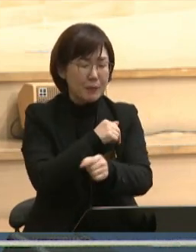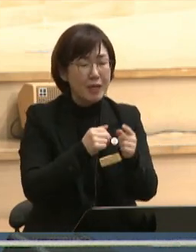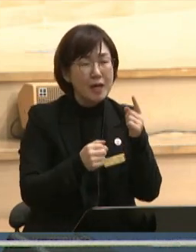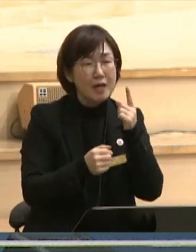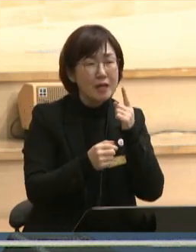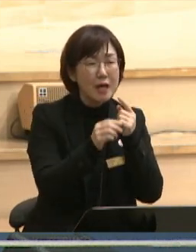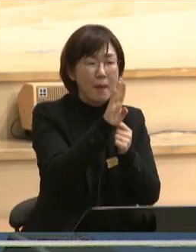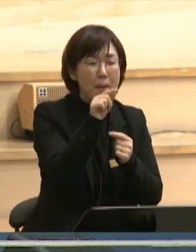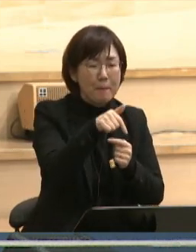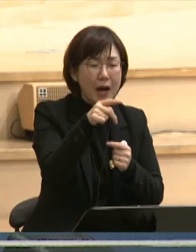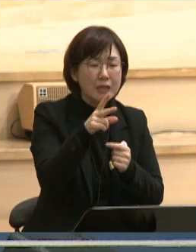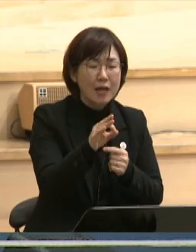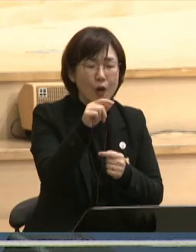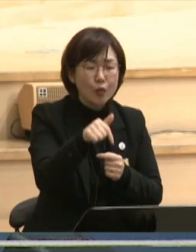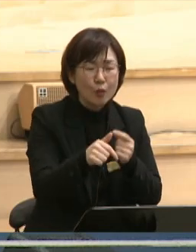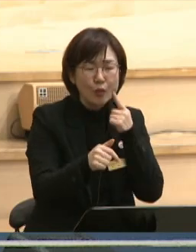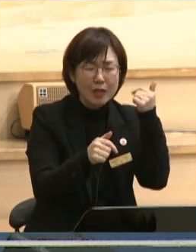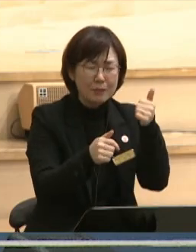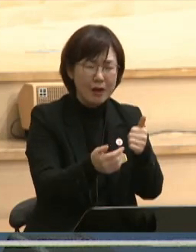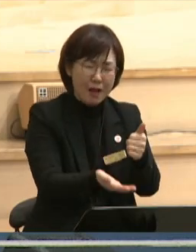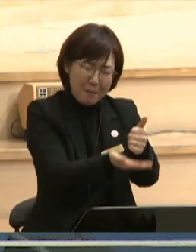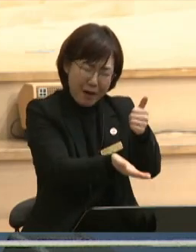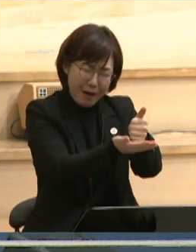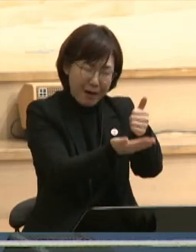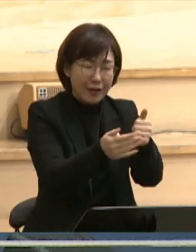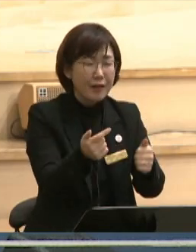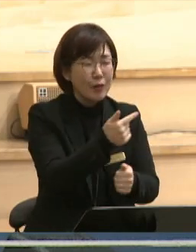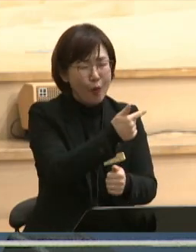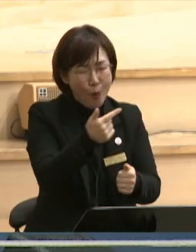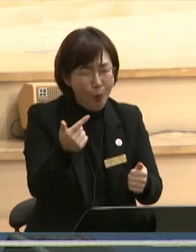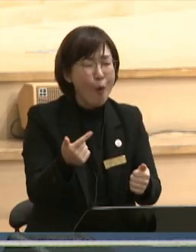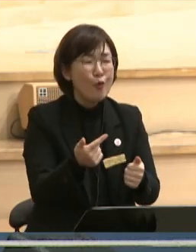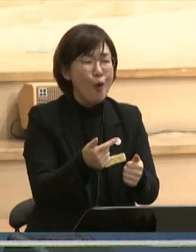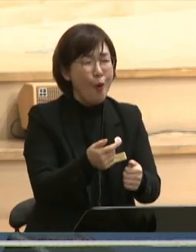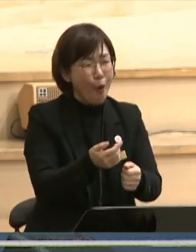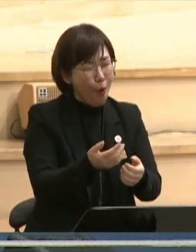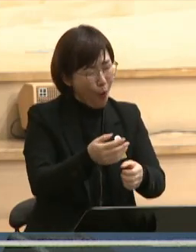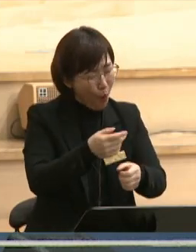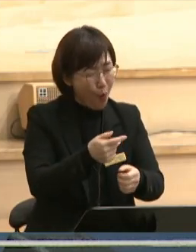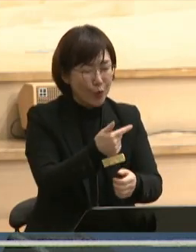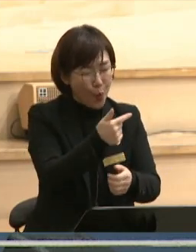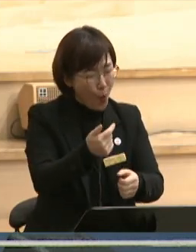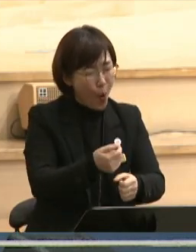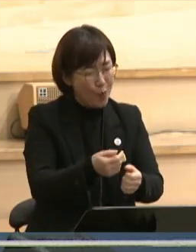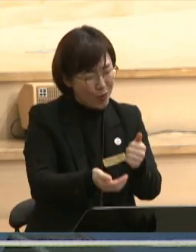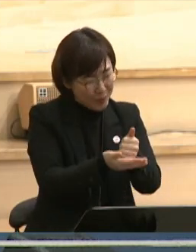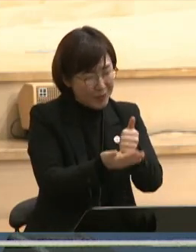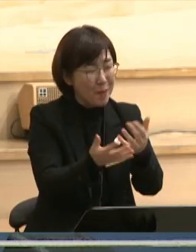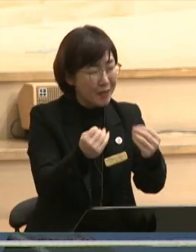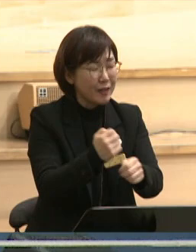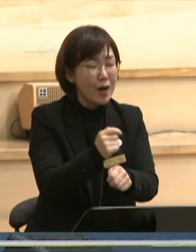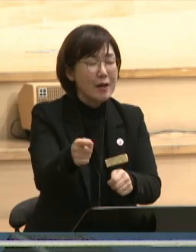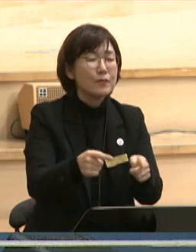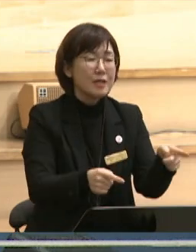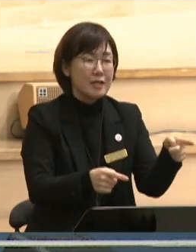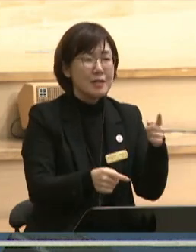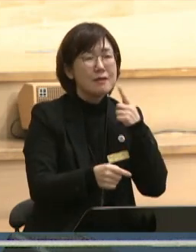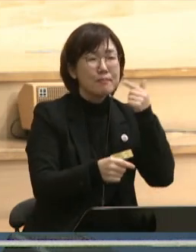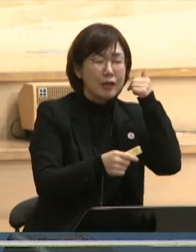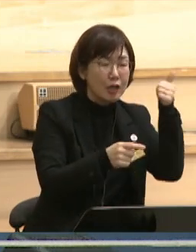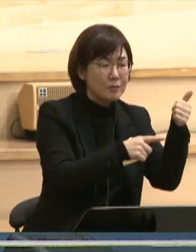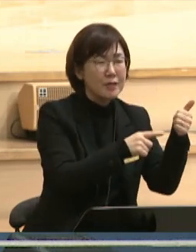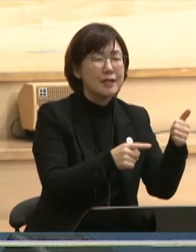목사님을 칭찬하는데 입이 닳도록 칭찬을 한다는 거예요 그래서 왜 뭐가 그렇게 칭찬을 이분은 사역을 진심으로